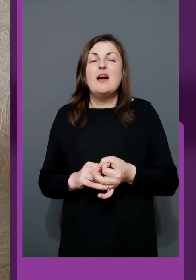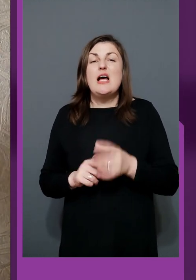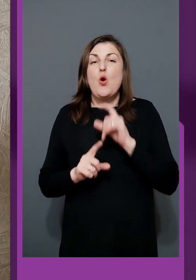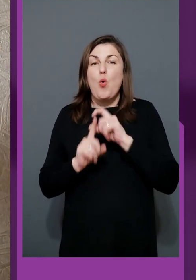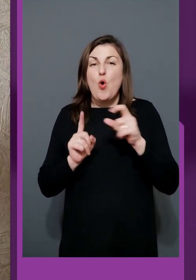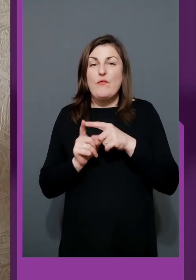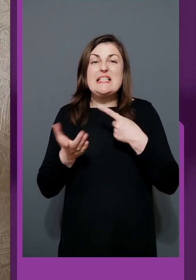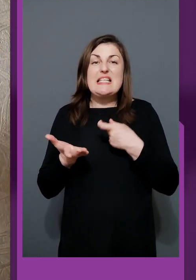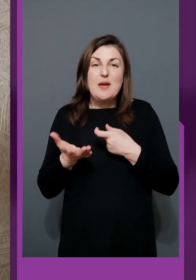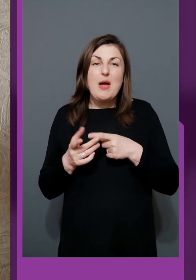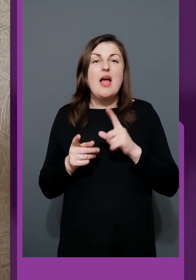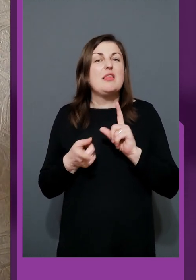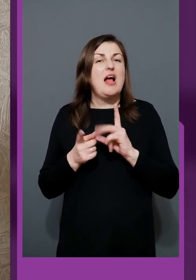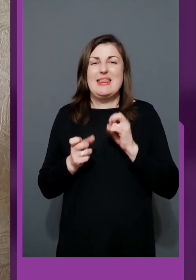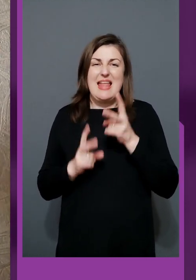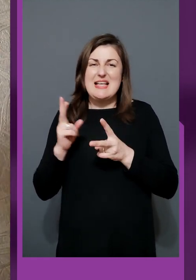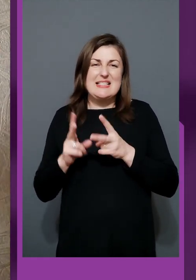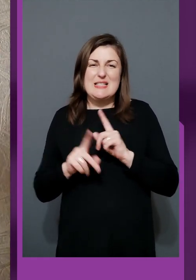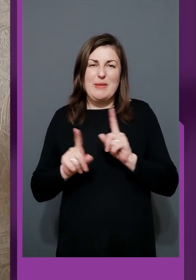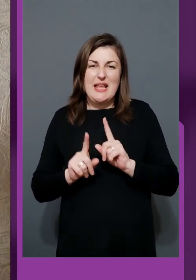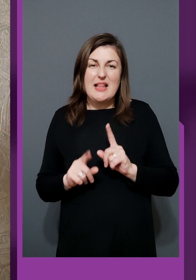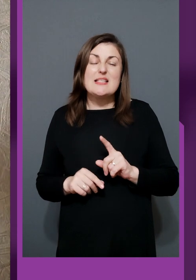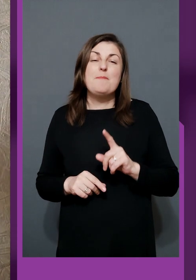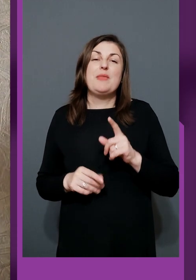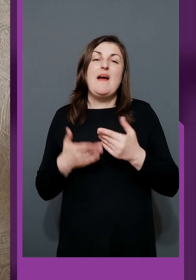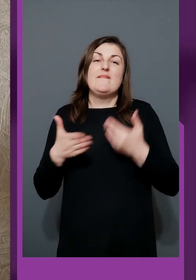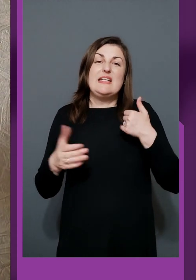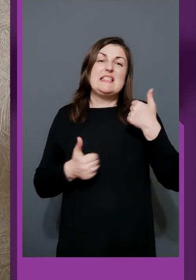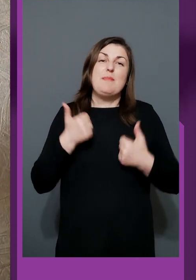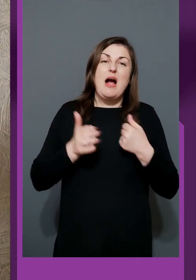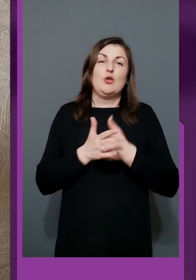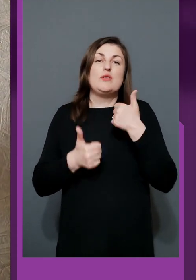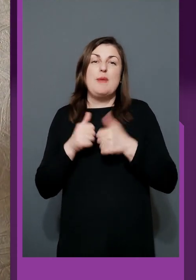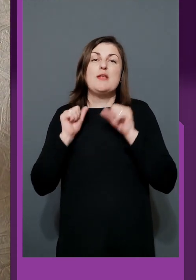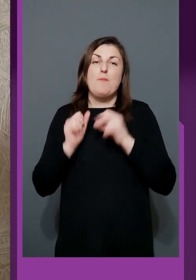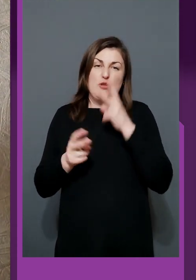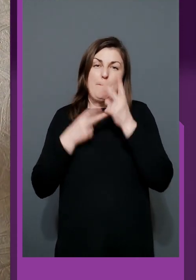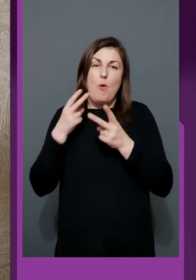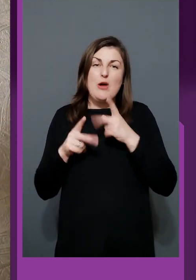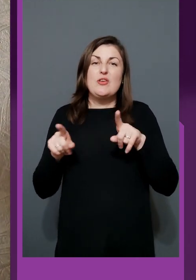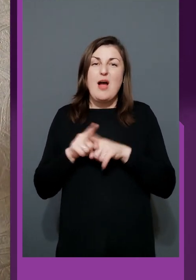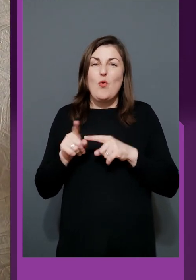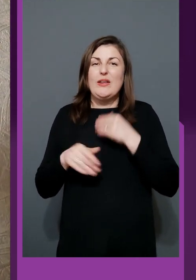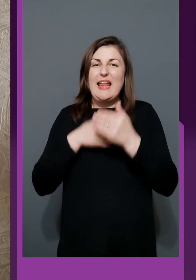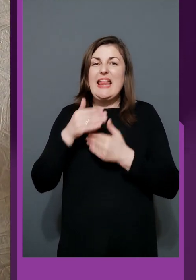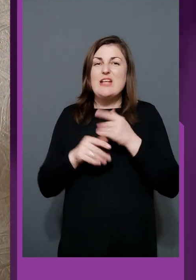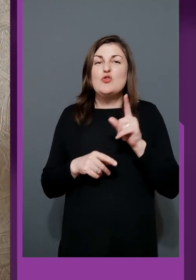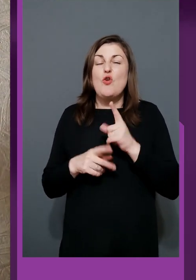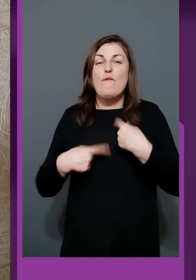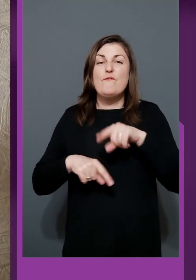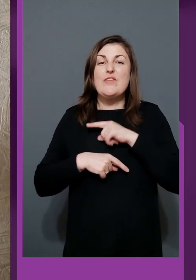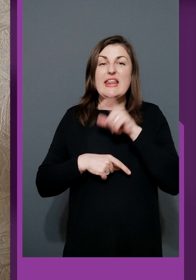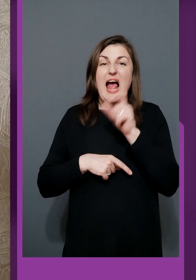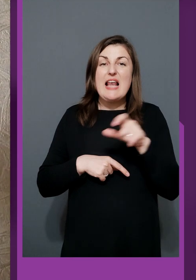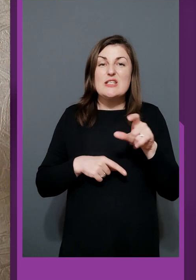кульовій стрільбі дещо не змінилося тобто від змагань до змагань можна побачити таку тенденцію що